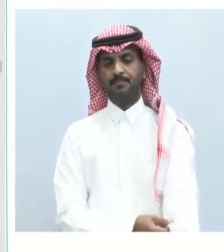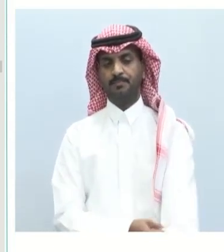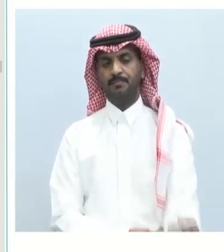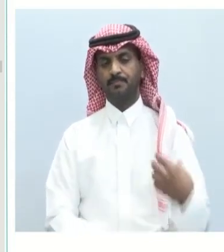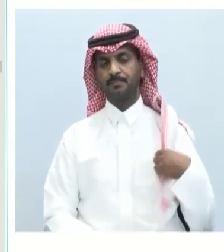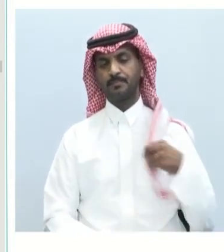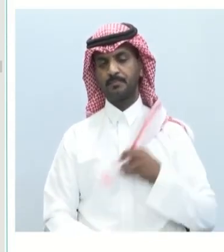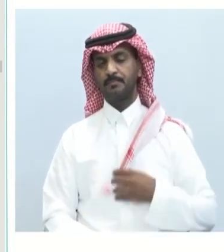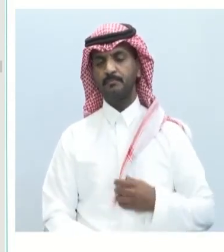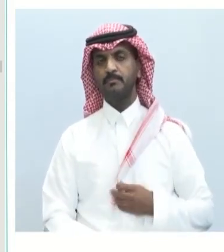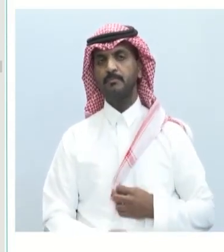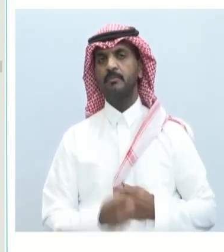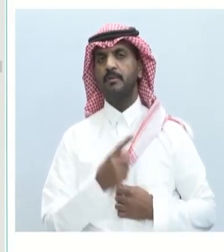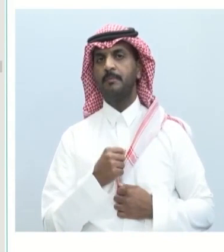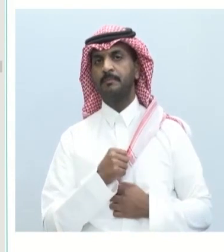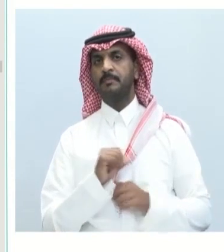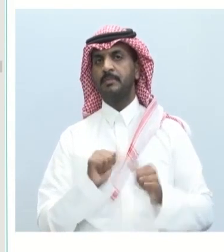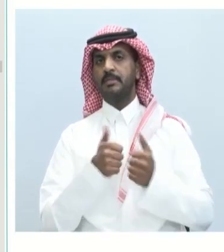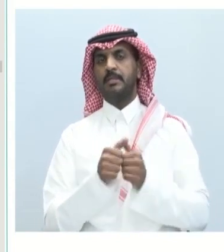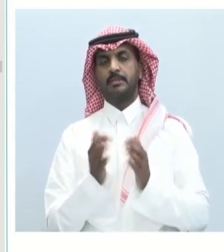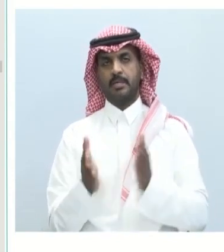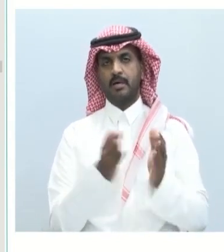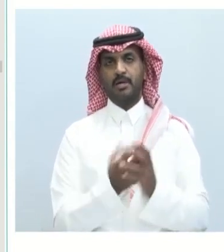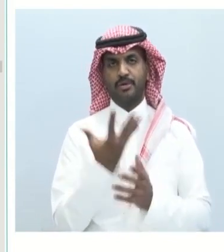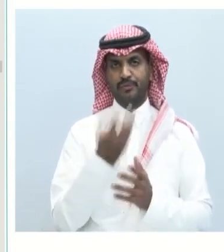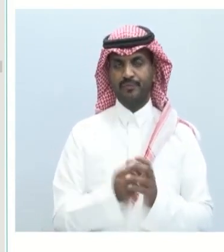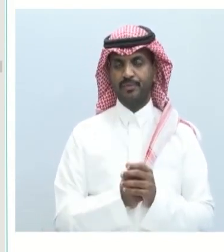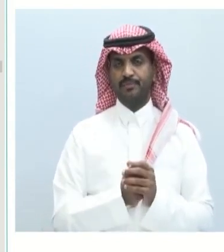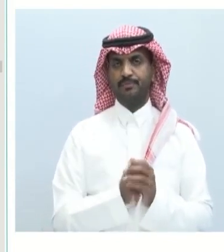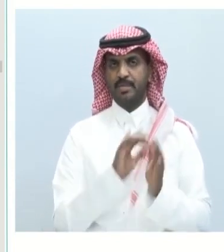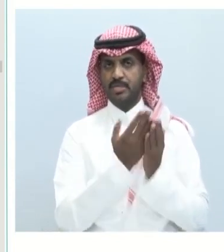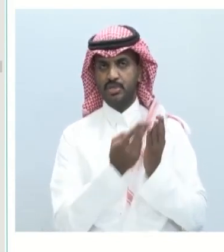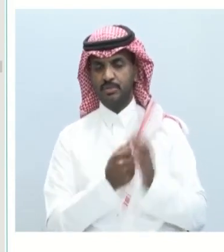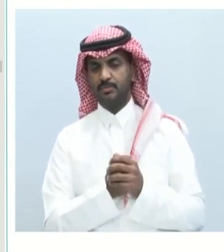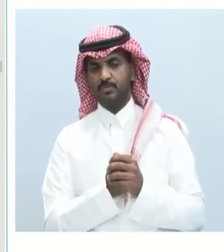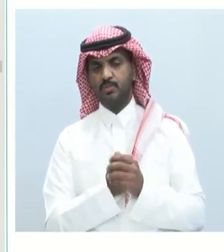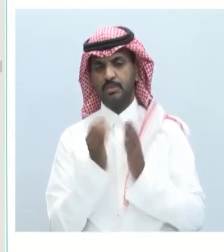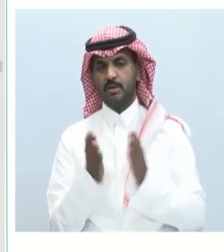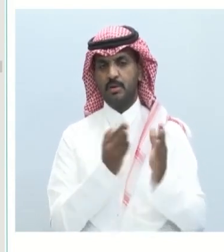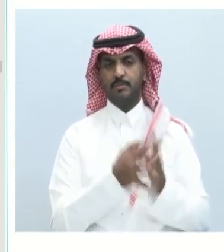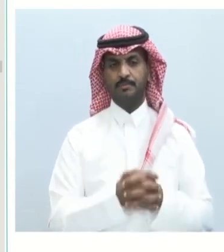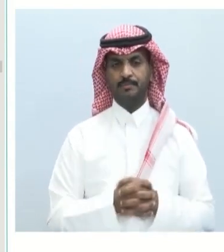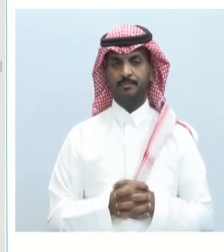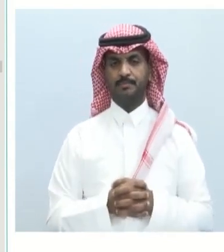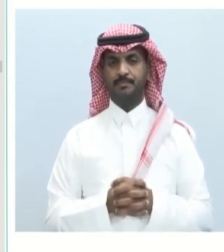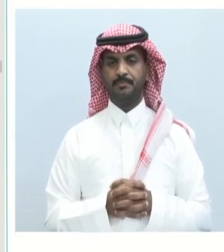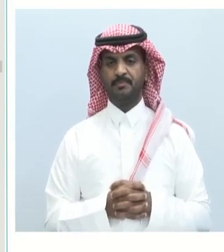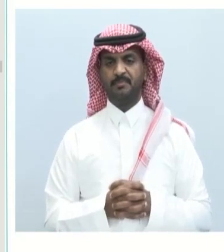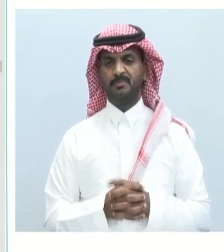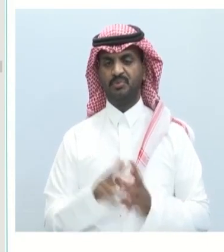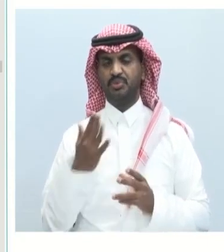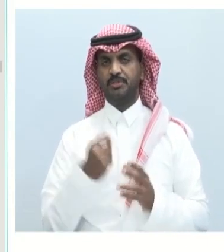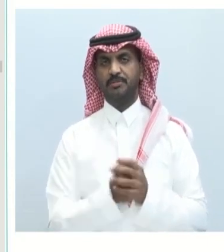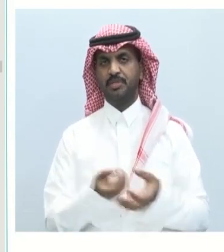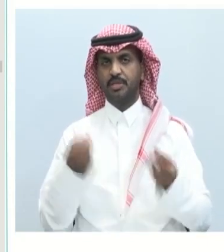تستطيع الانتقال الى حفظ السجل والانتقال الى سجل تالي من خلال ايضا جديد